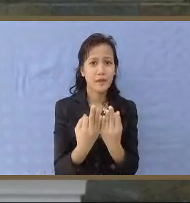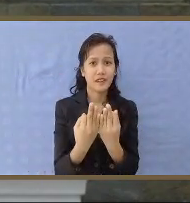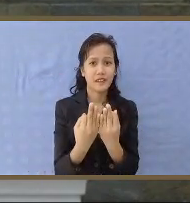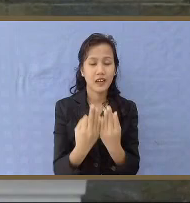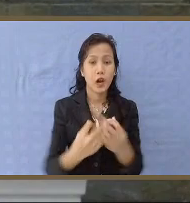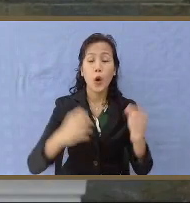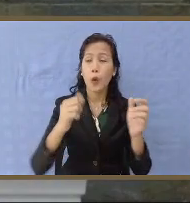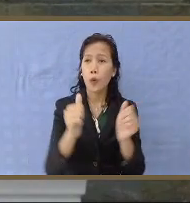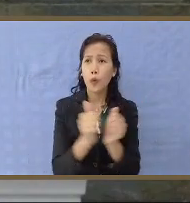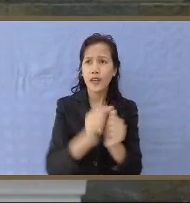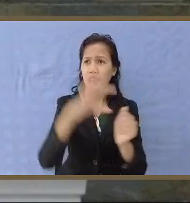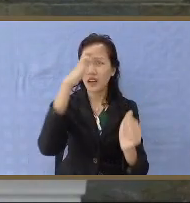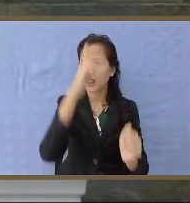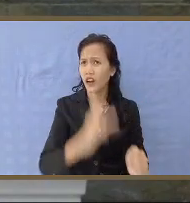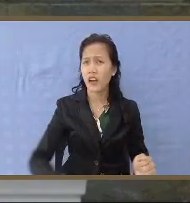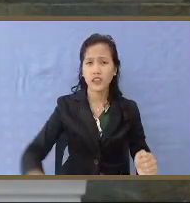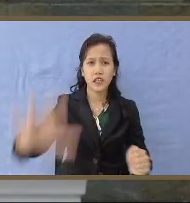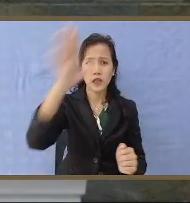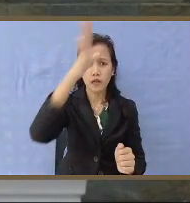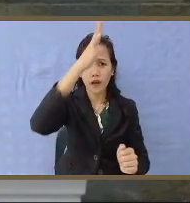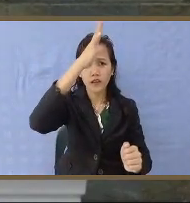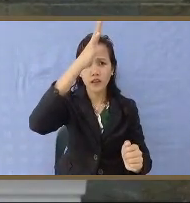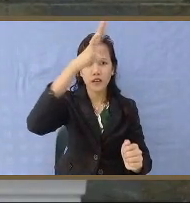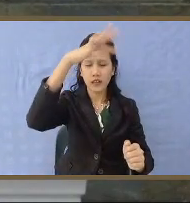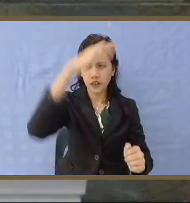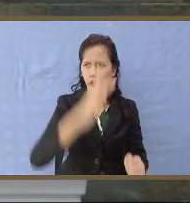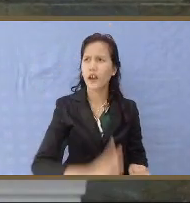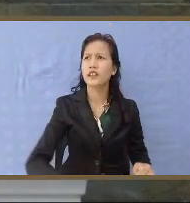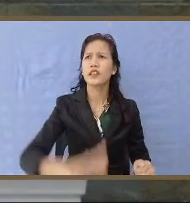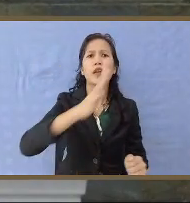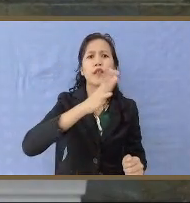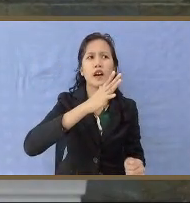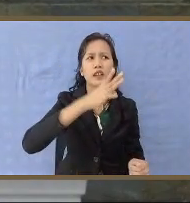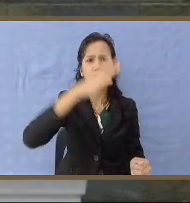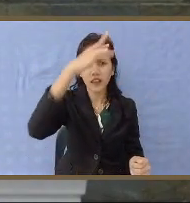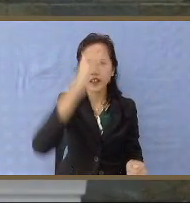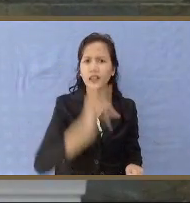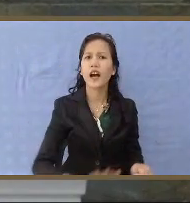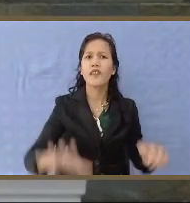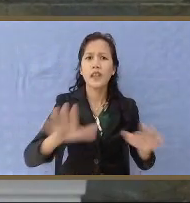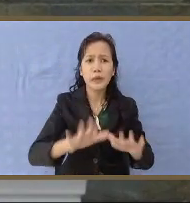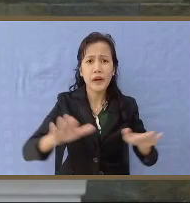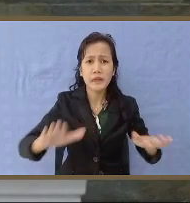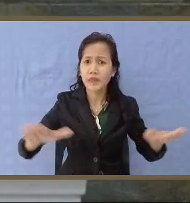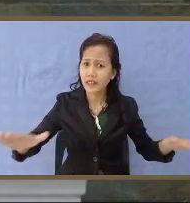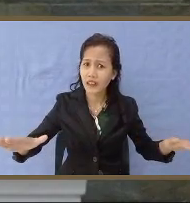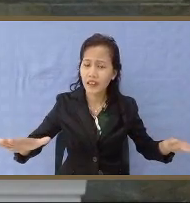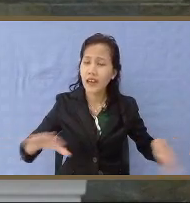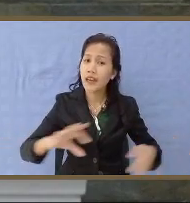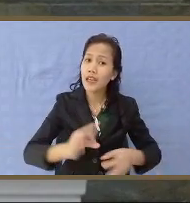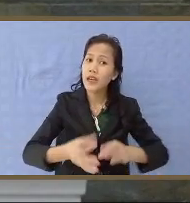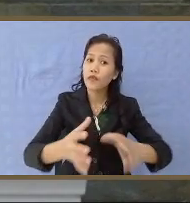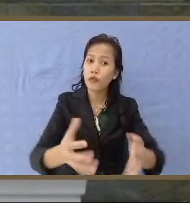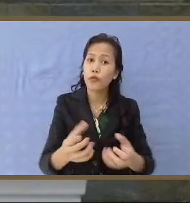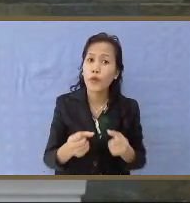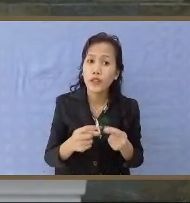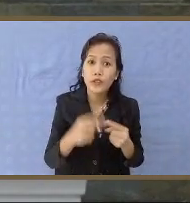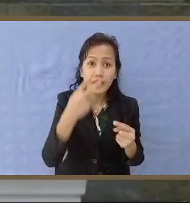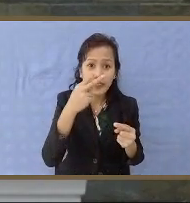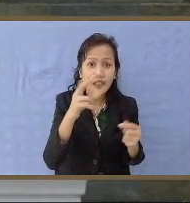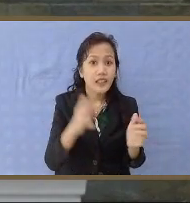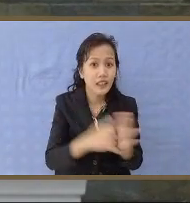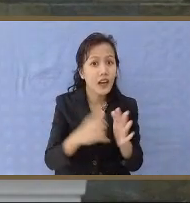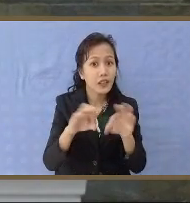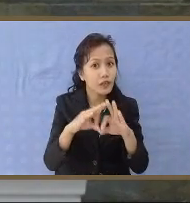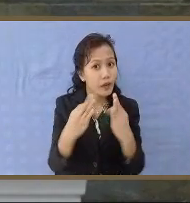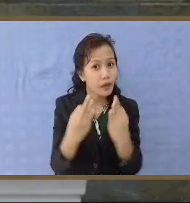with godly father, with godly mother, and with godly children. Kung gusto mo makakita ng ganyan, all right, there